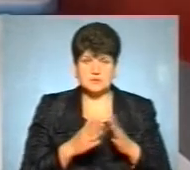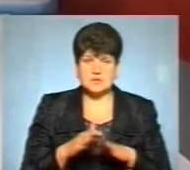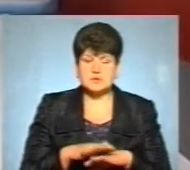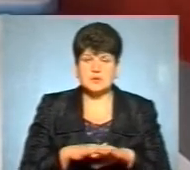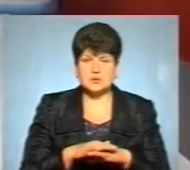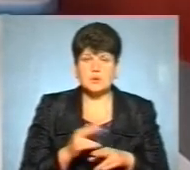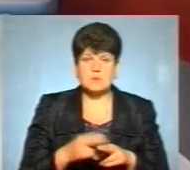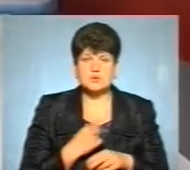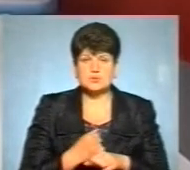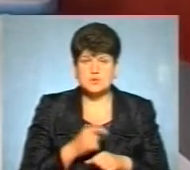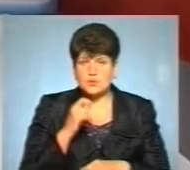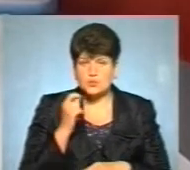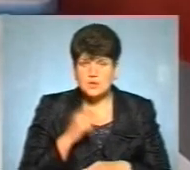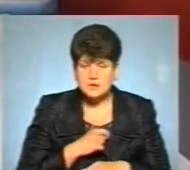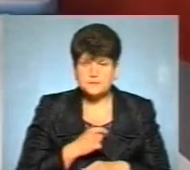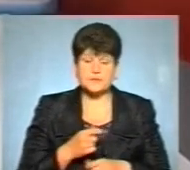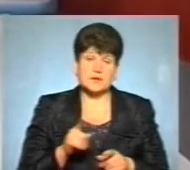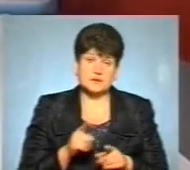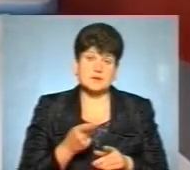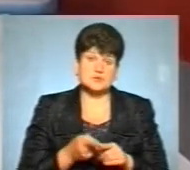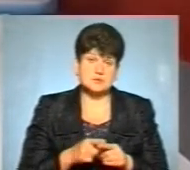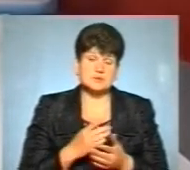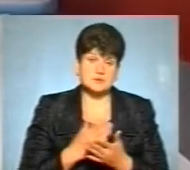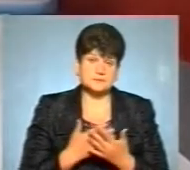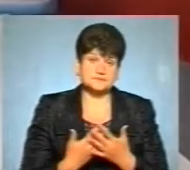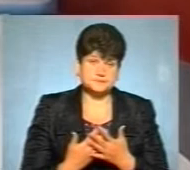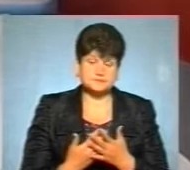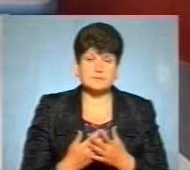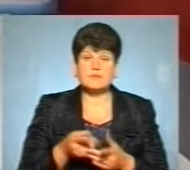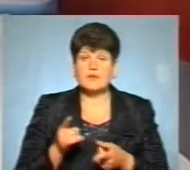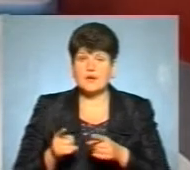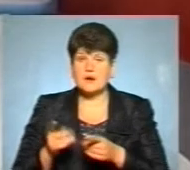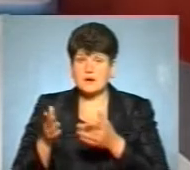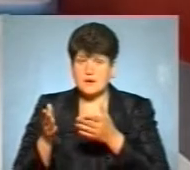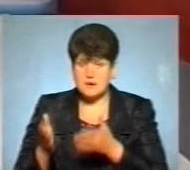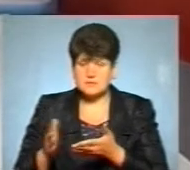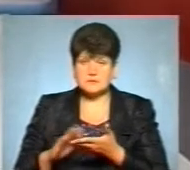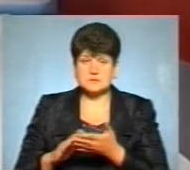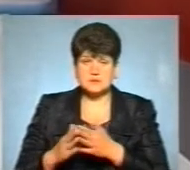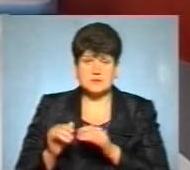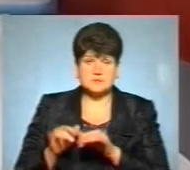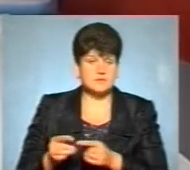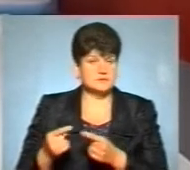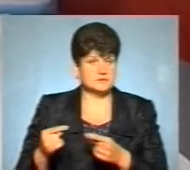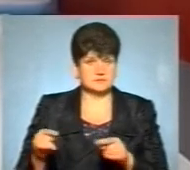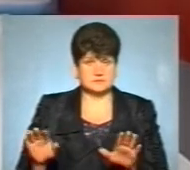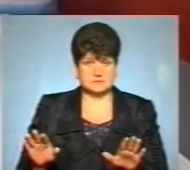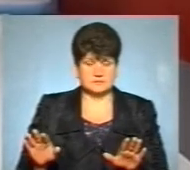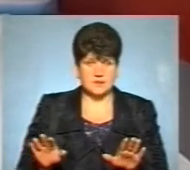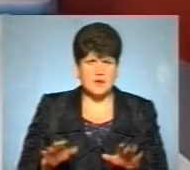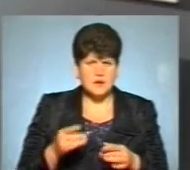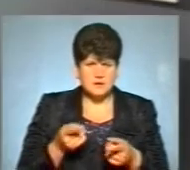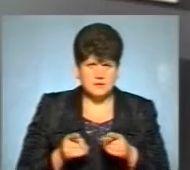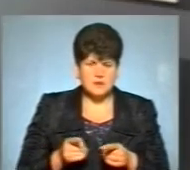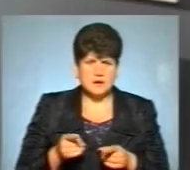безробіття в Україні. І то, що ми маємо статистику, це одне, а то, що ми маємо реальний стан справ, це зовсім інше. Реальний стан справ значно